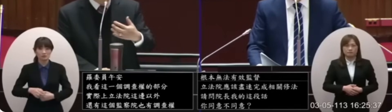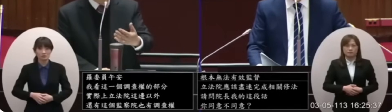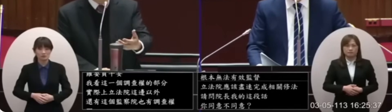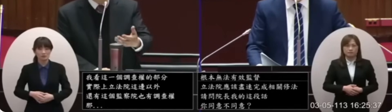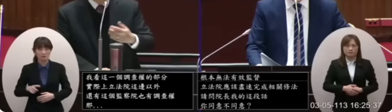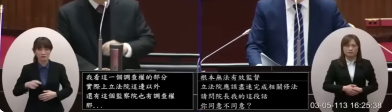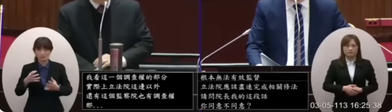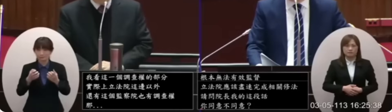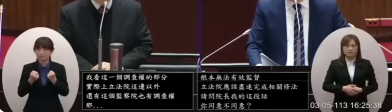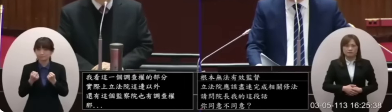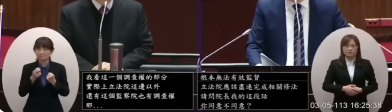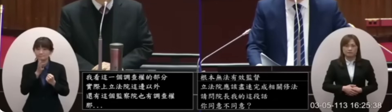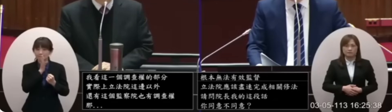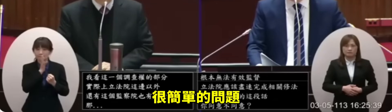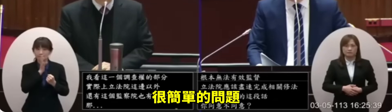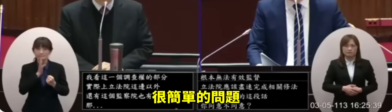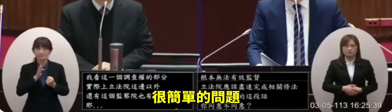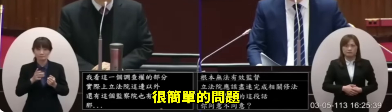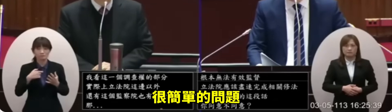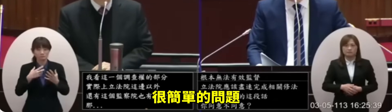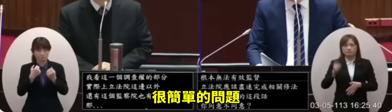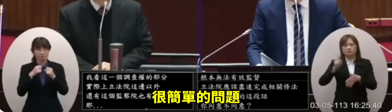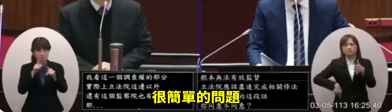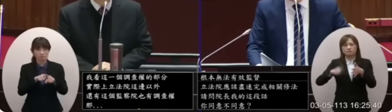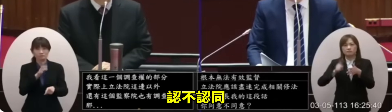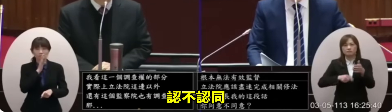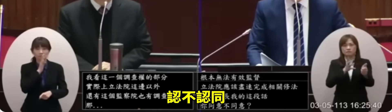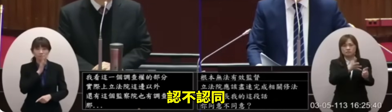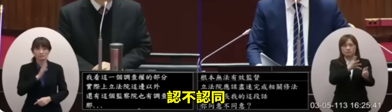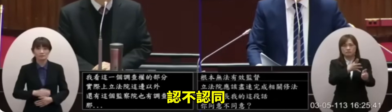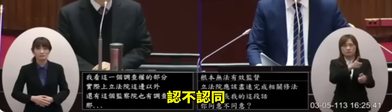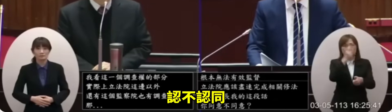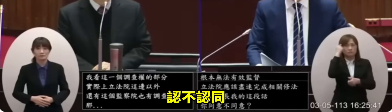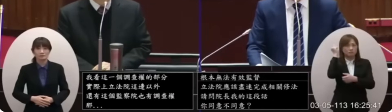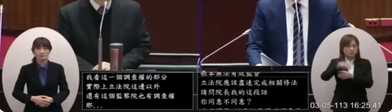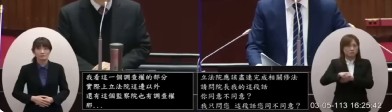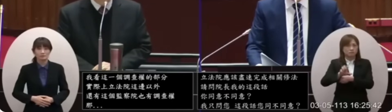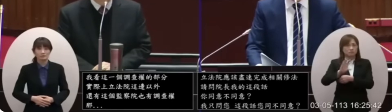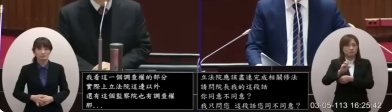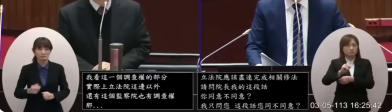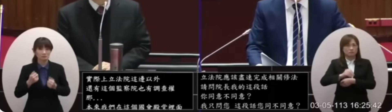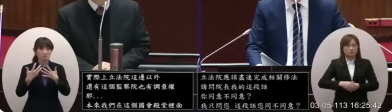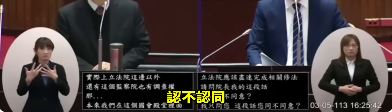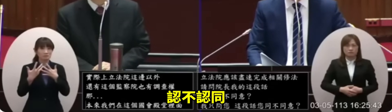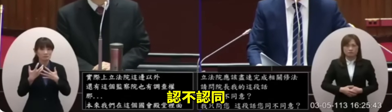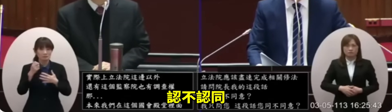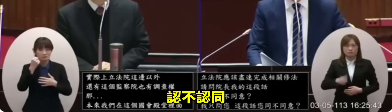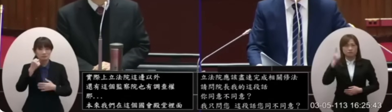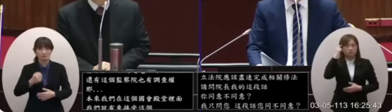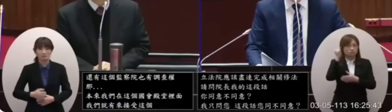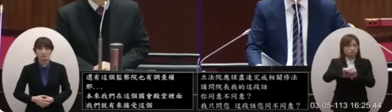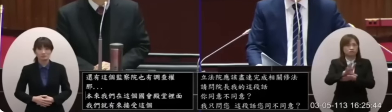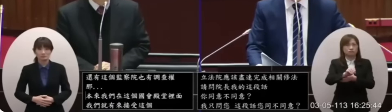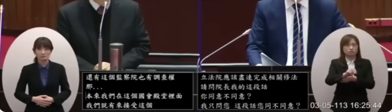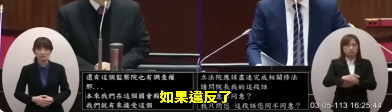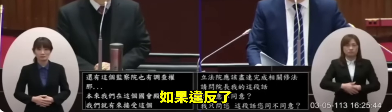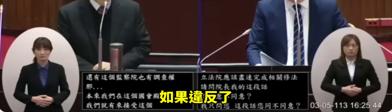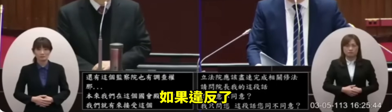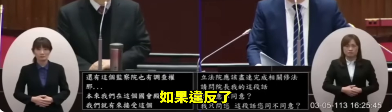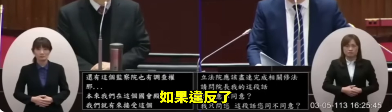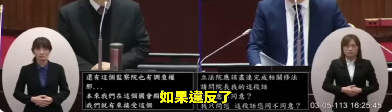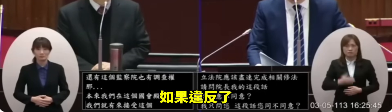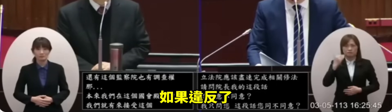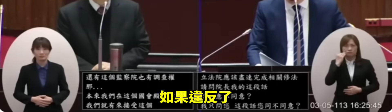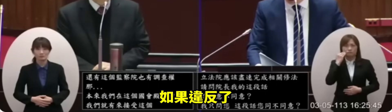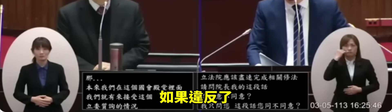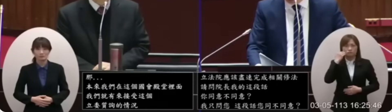来接受这个 很简单的问题哈，认不认同 咨询的情况、 认不认同？如果